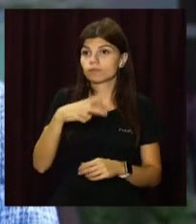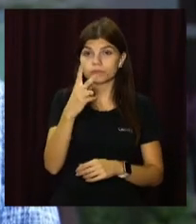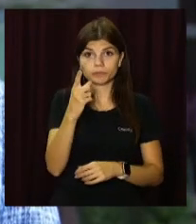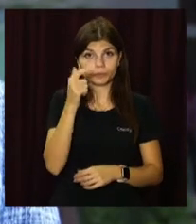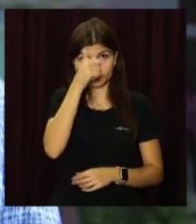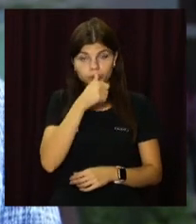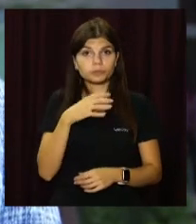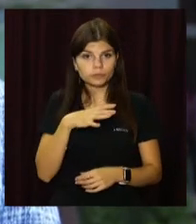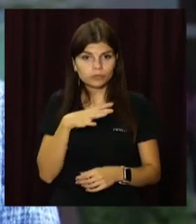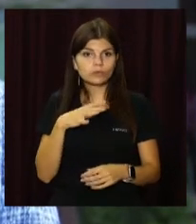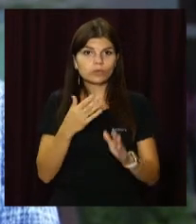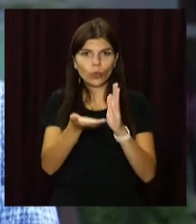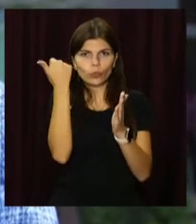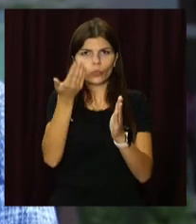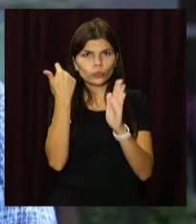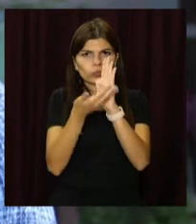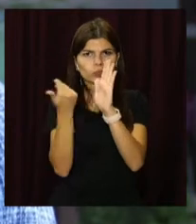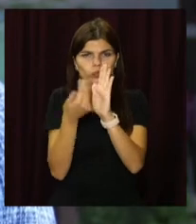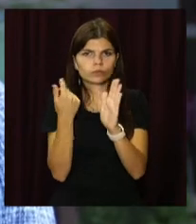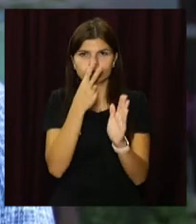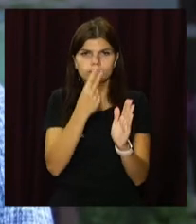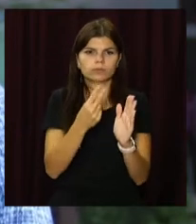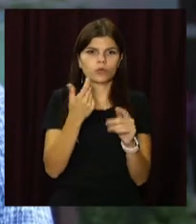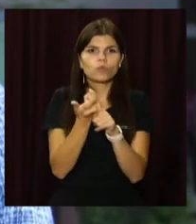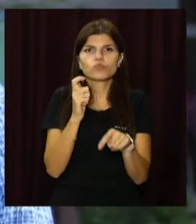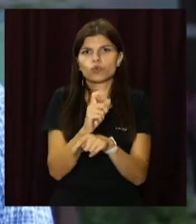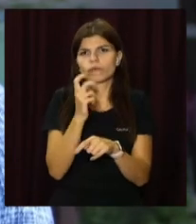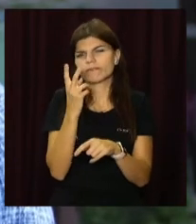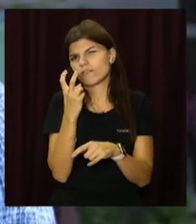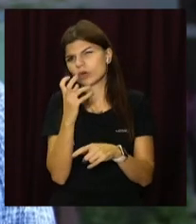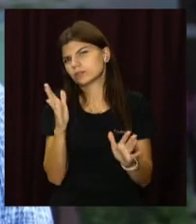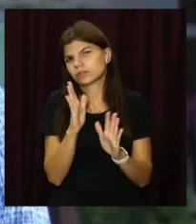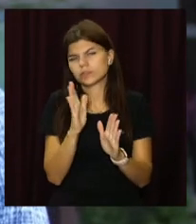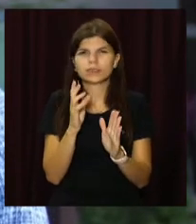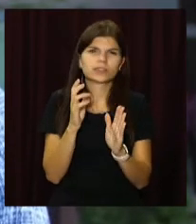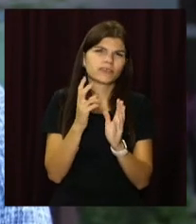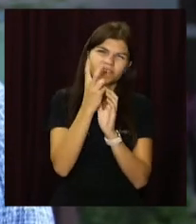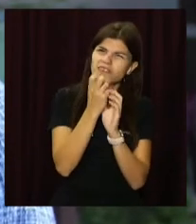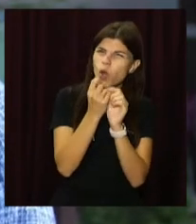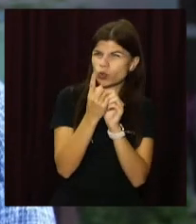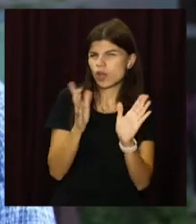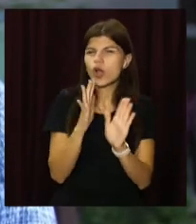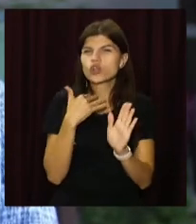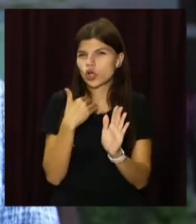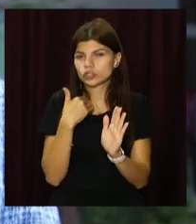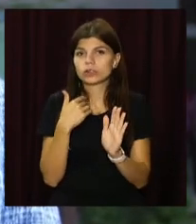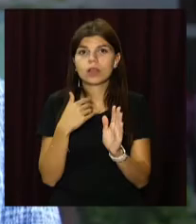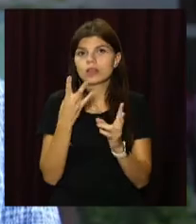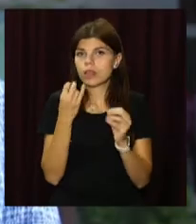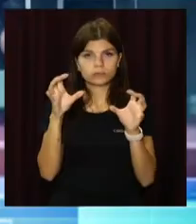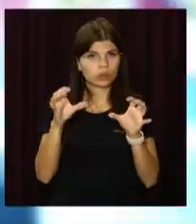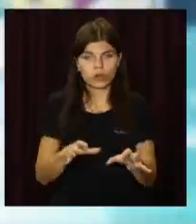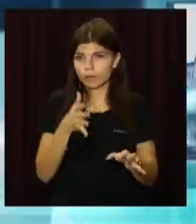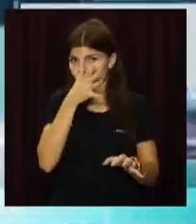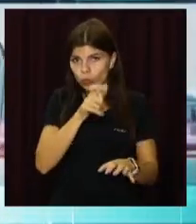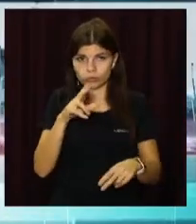2021 рік було демонтовано по місту більше 200, якщо не помиляюсь, 211 незаконних сооружений.